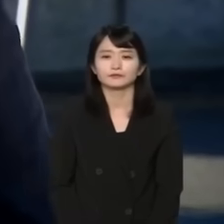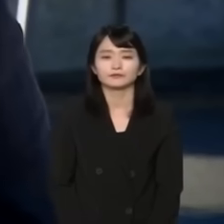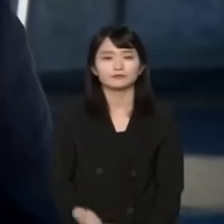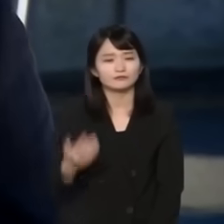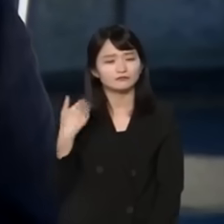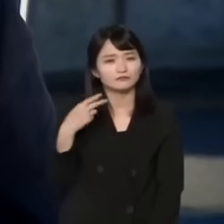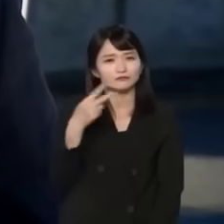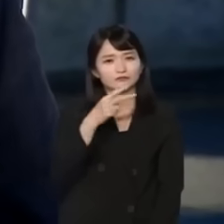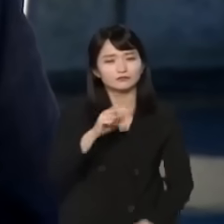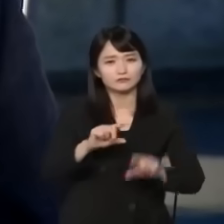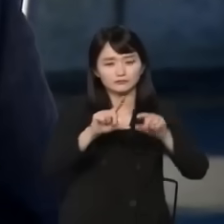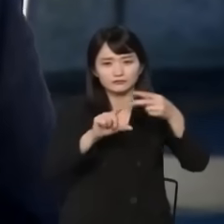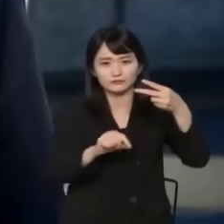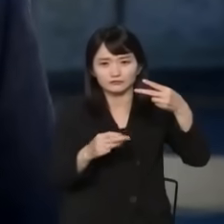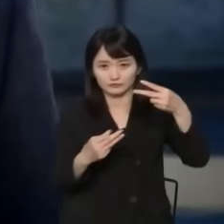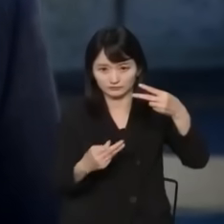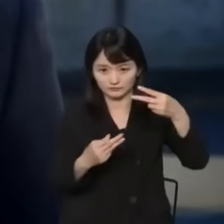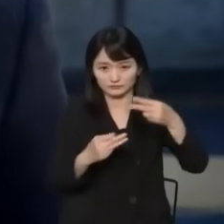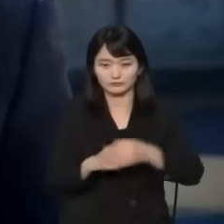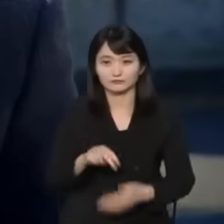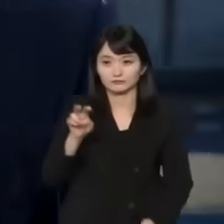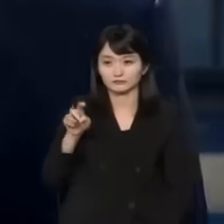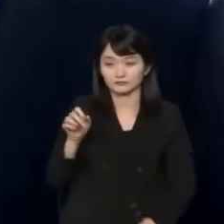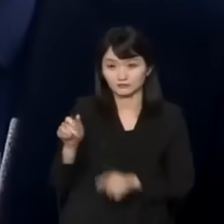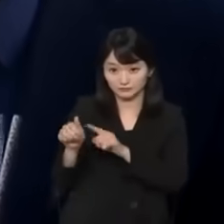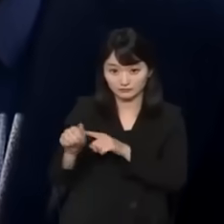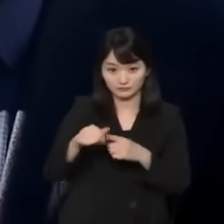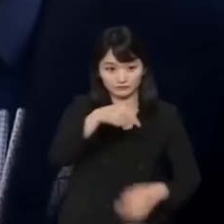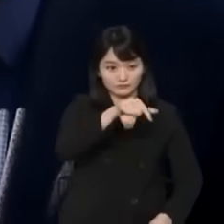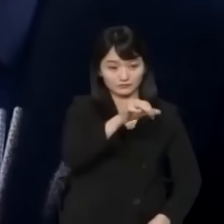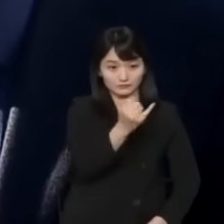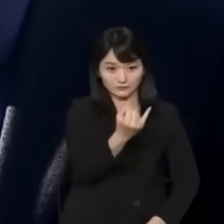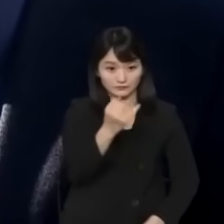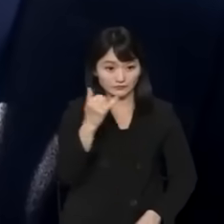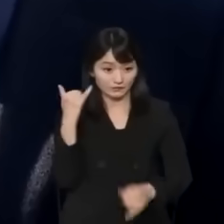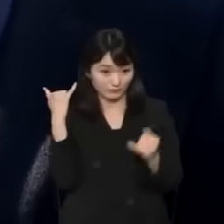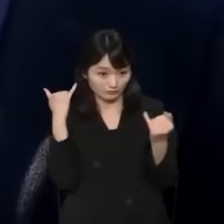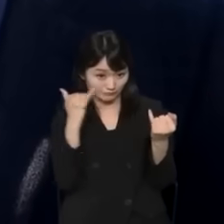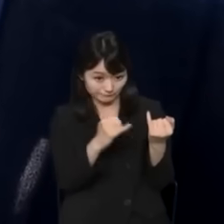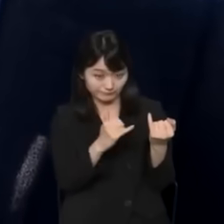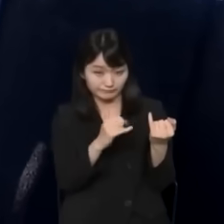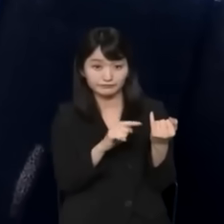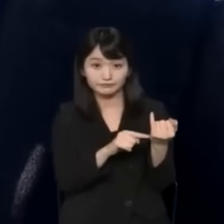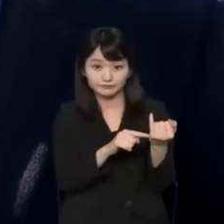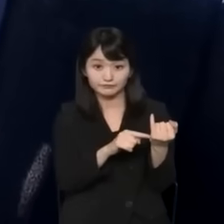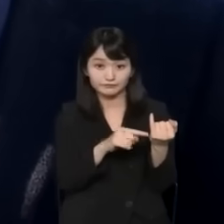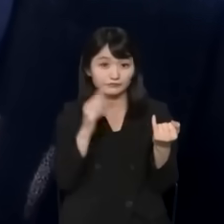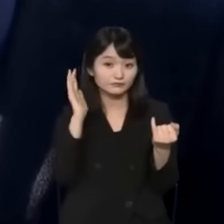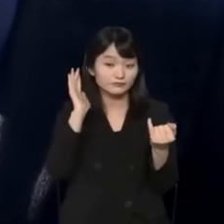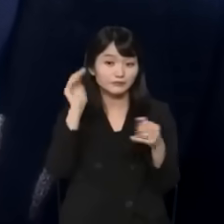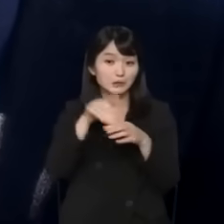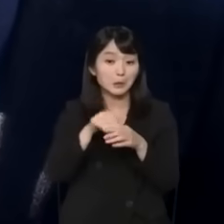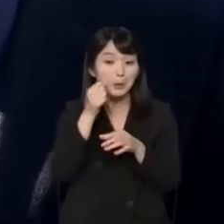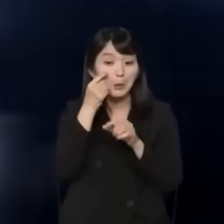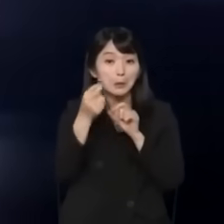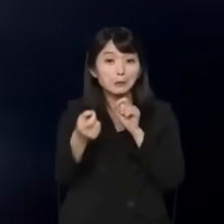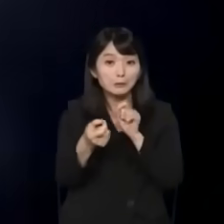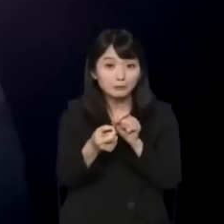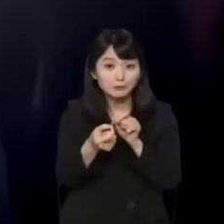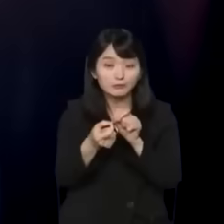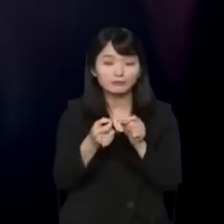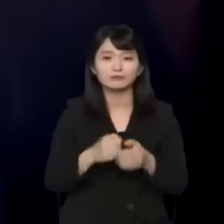지난 2022년 2월 13일 명태균 씨는 강혜경 씨에게 전화를 걸었습니다. 대선을 한 달여 앞둔